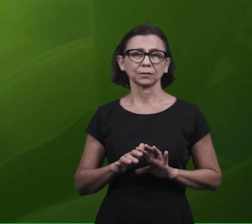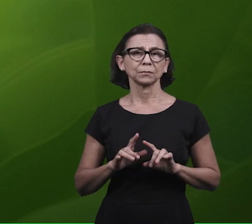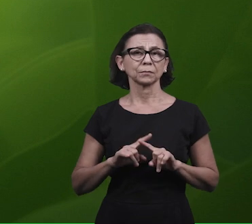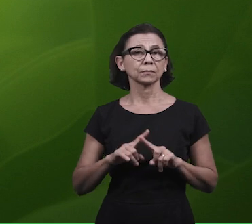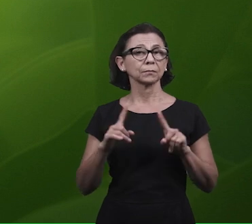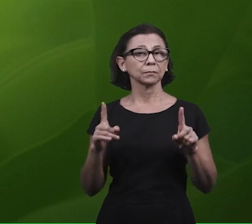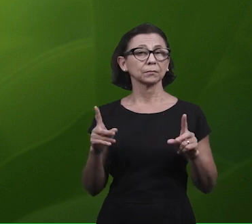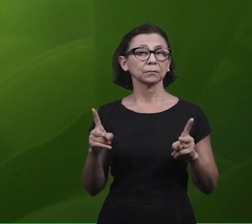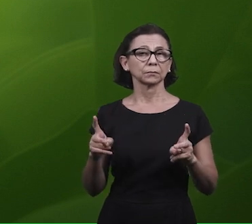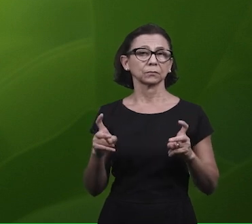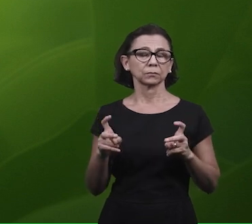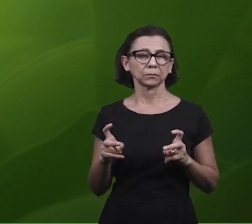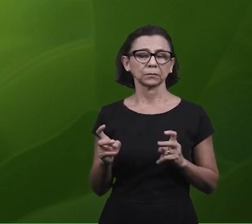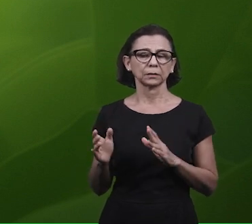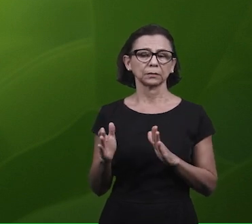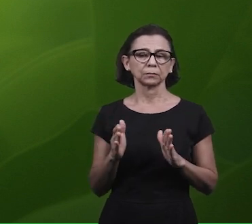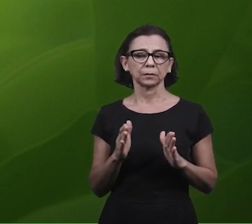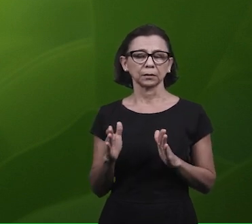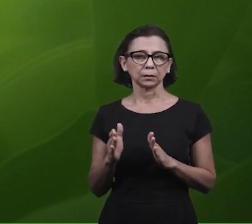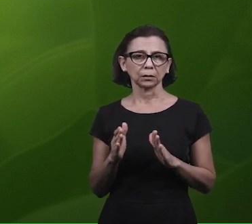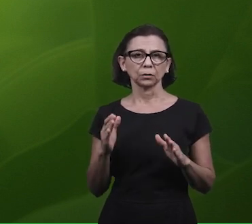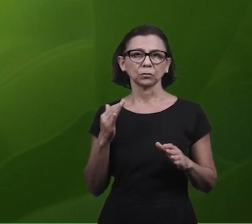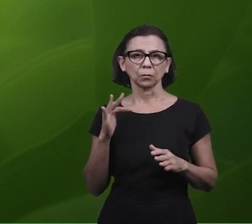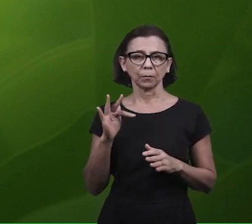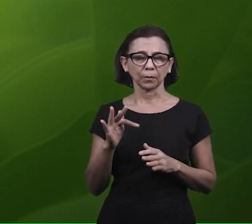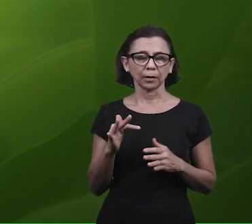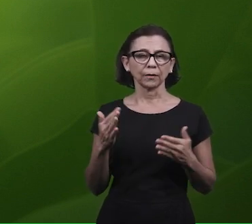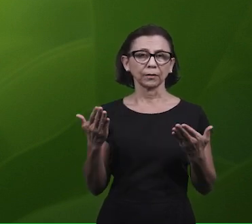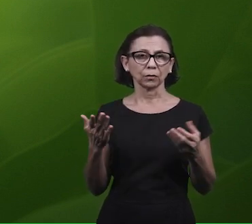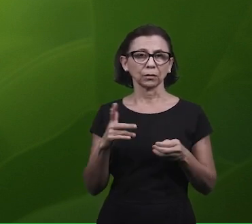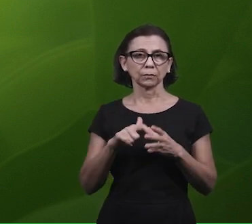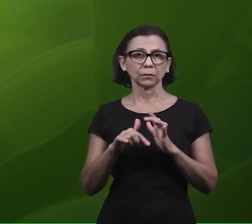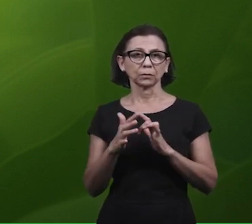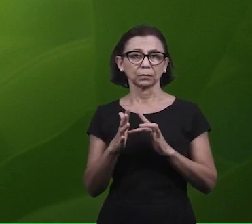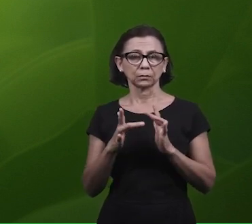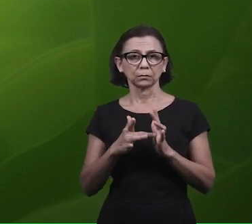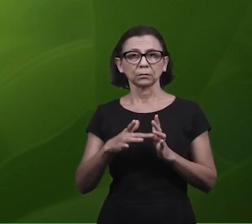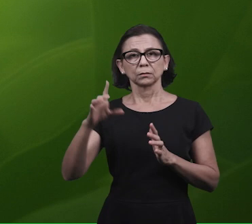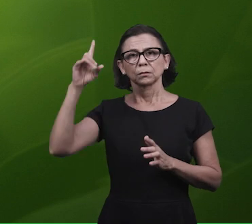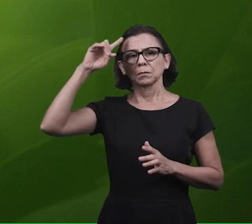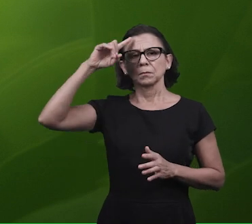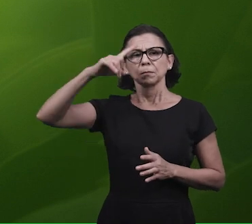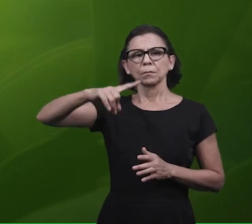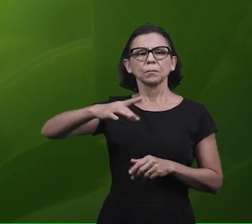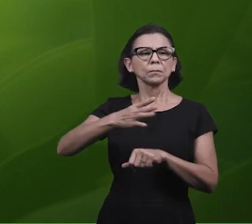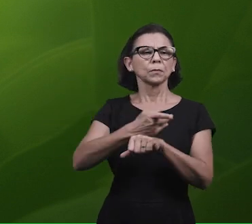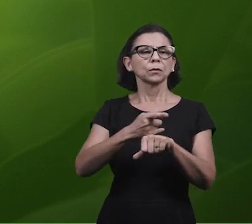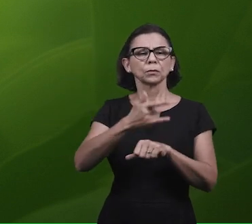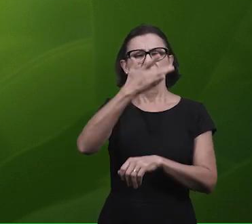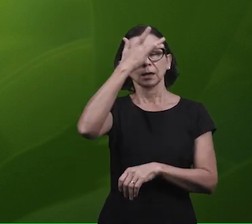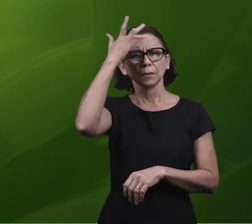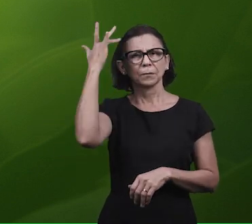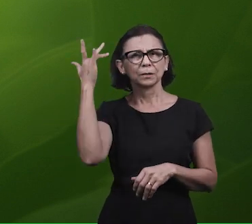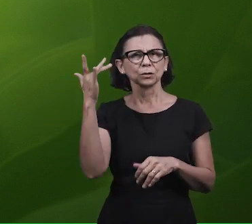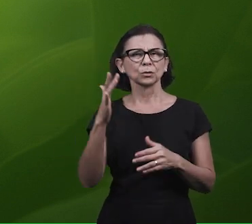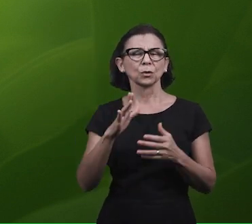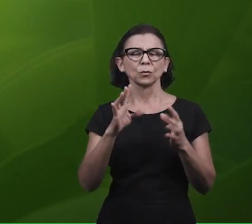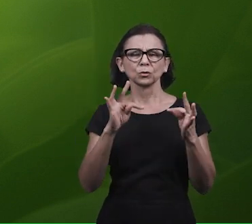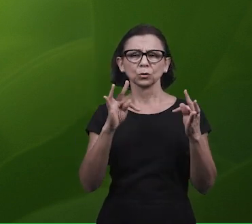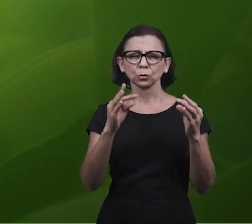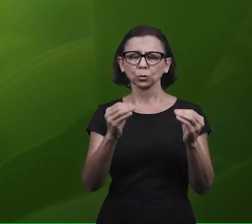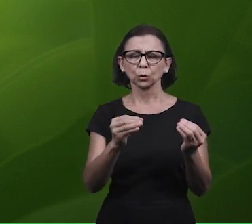les soins de cette vie, mais dans ces derniers moments, le Seigneur envoie à chercher les pauvres, les